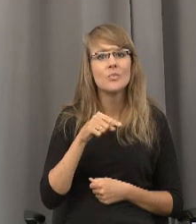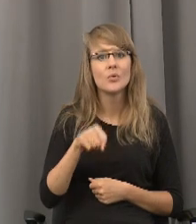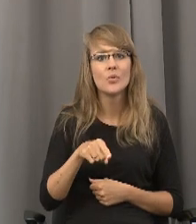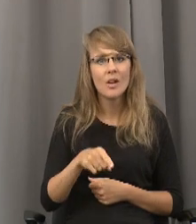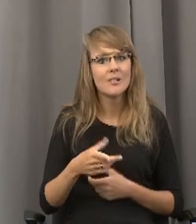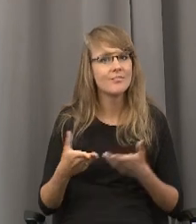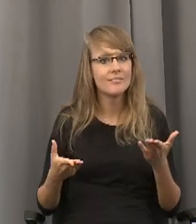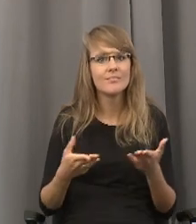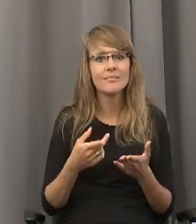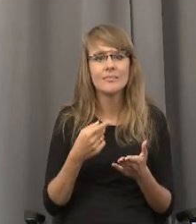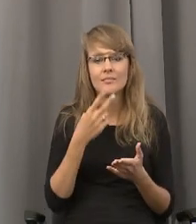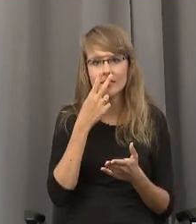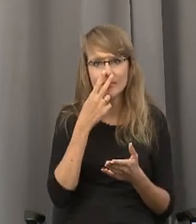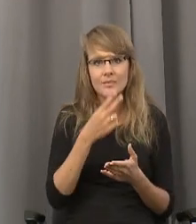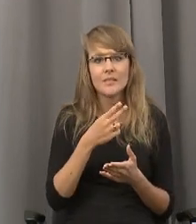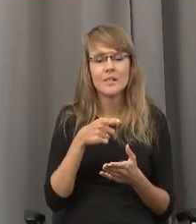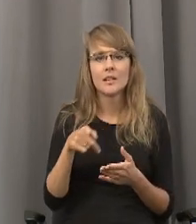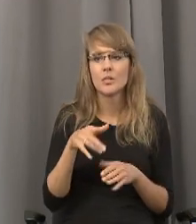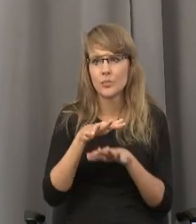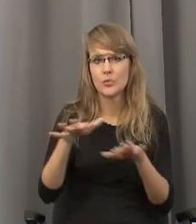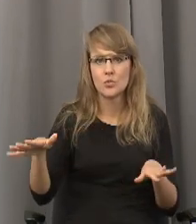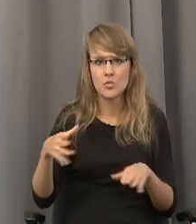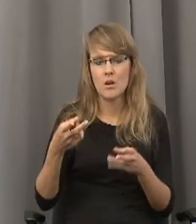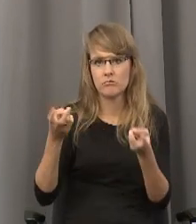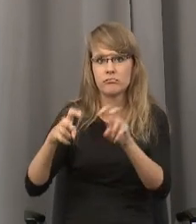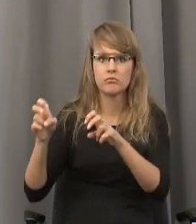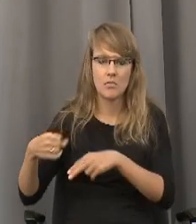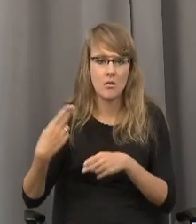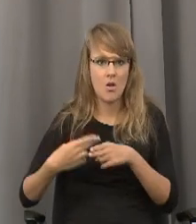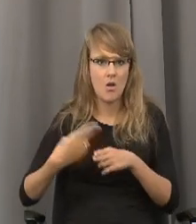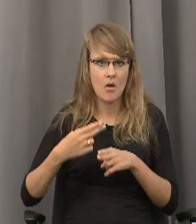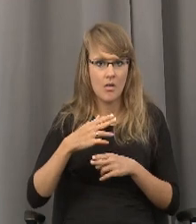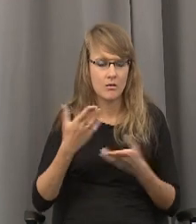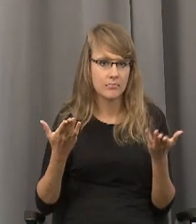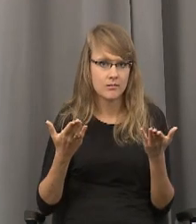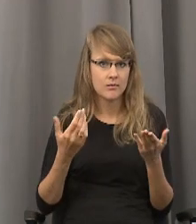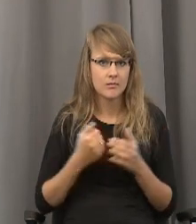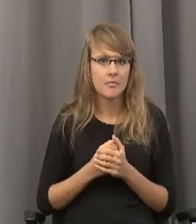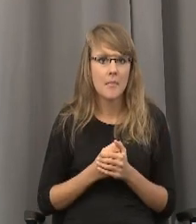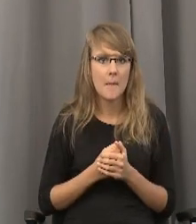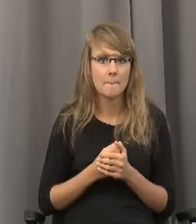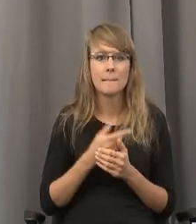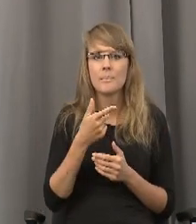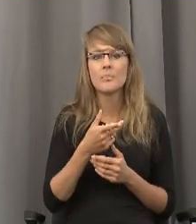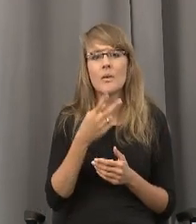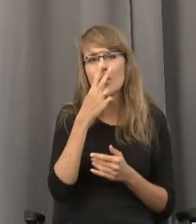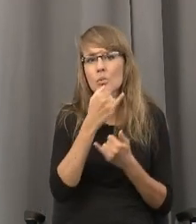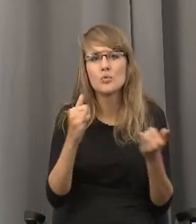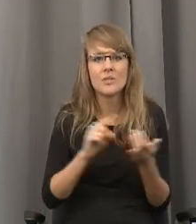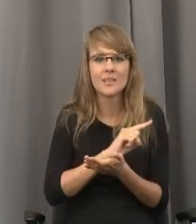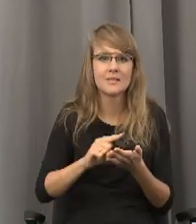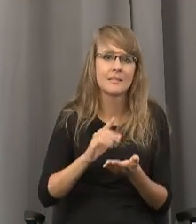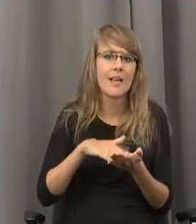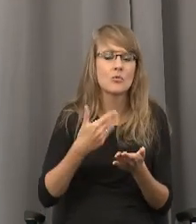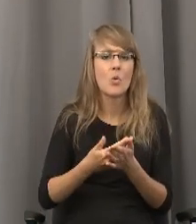do częstości występowania potem otępień, bo jeżeli byśmy wszystkie czynniki ryzyka skumulowali razem, no nadciśnienie, które jest